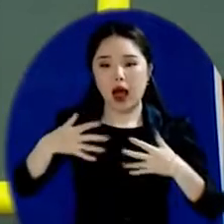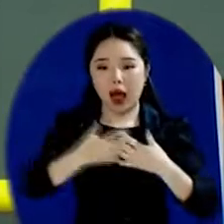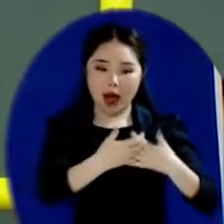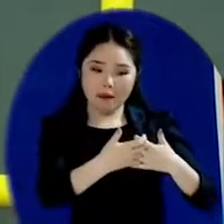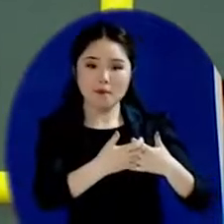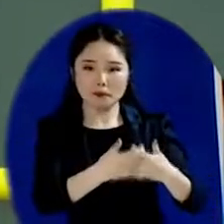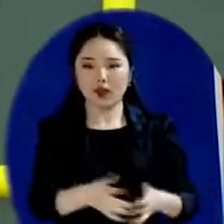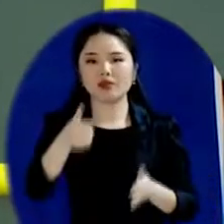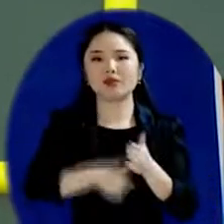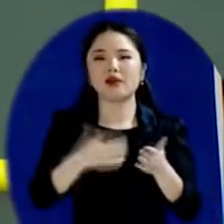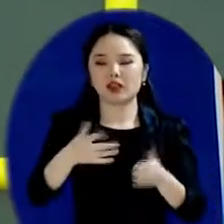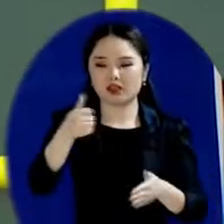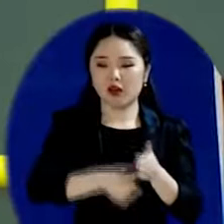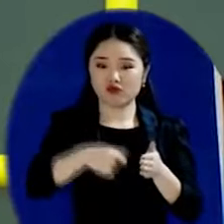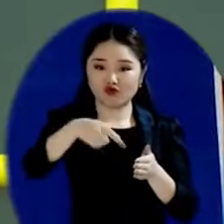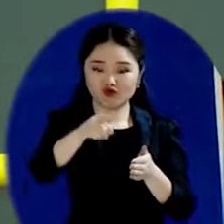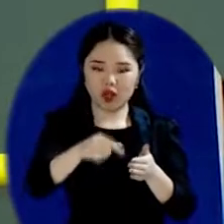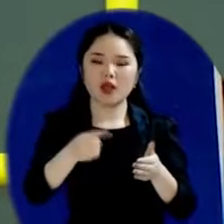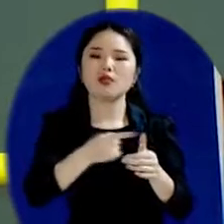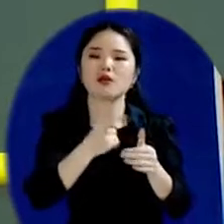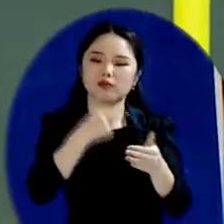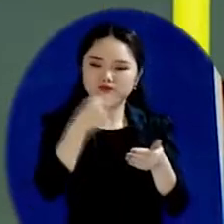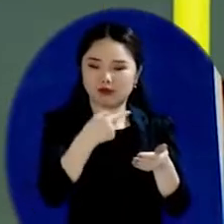нар бол тэртээ нэрийг бичнэ.